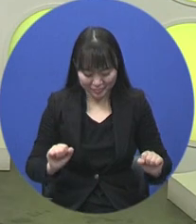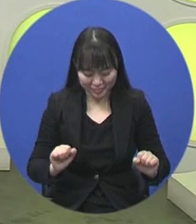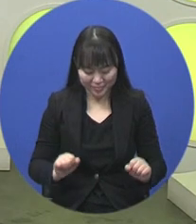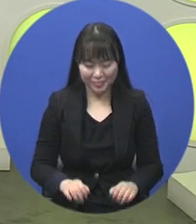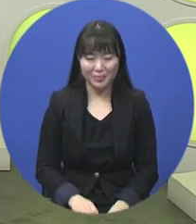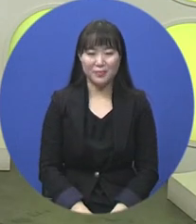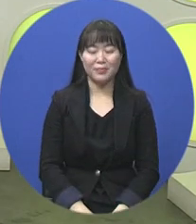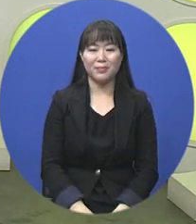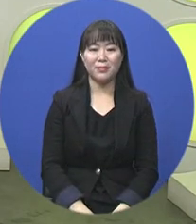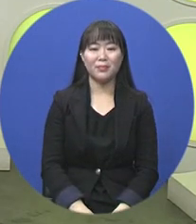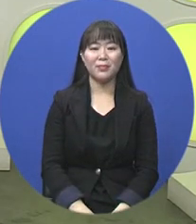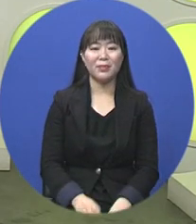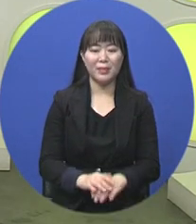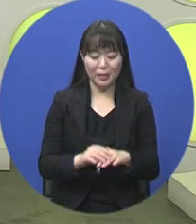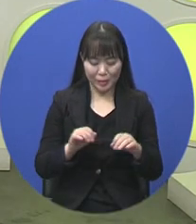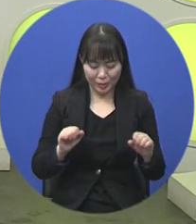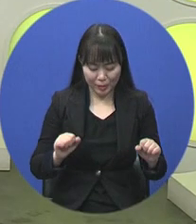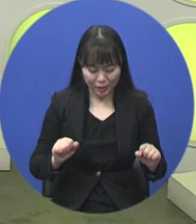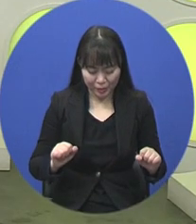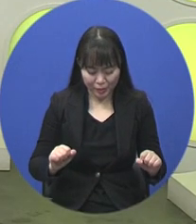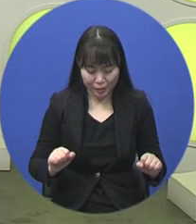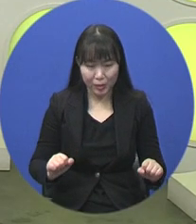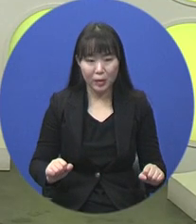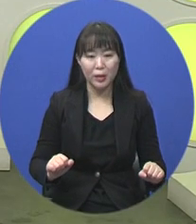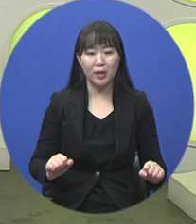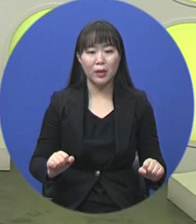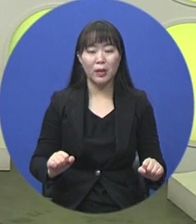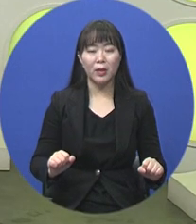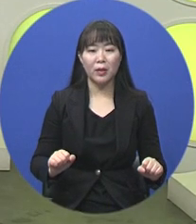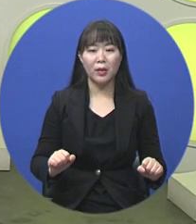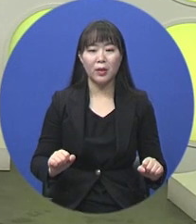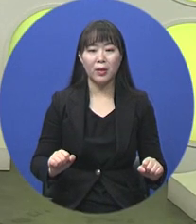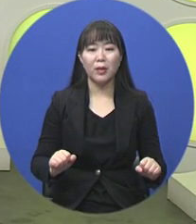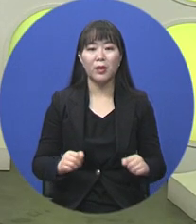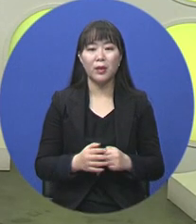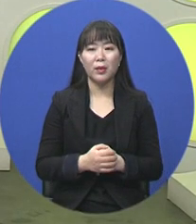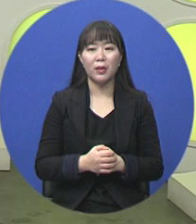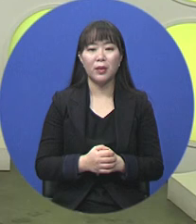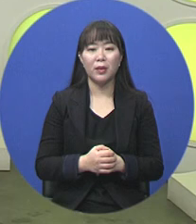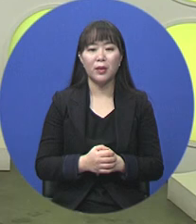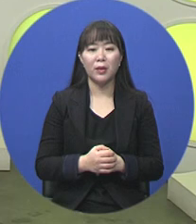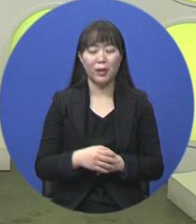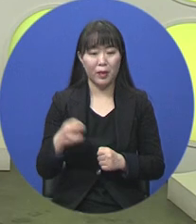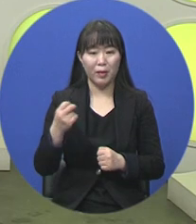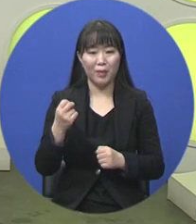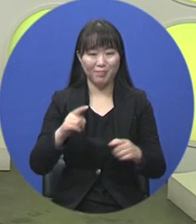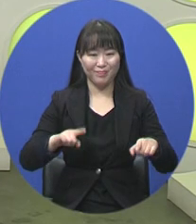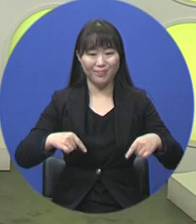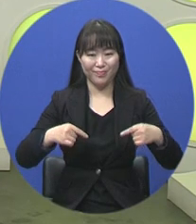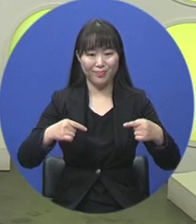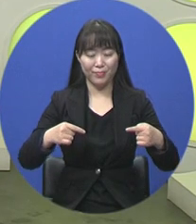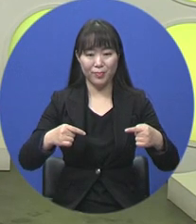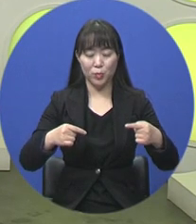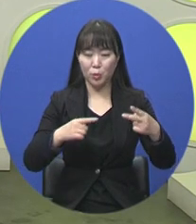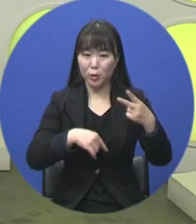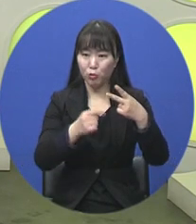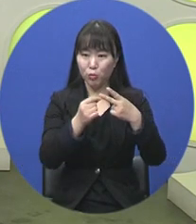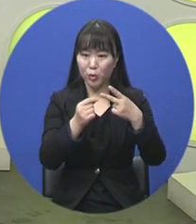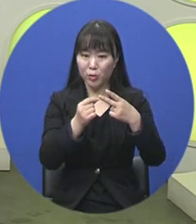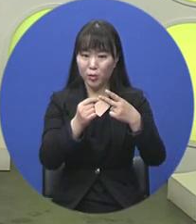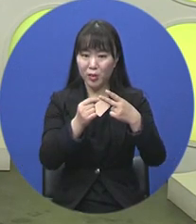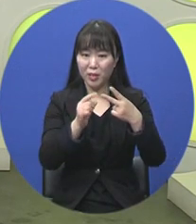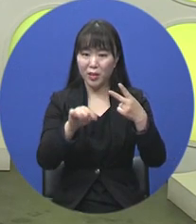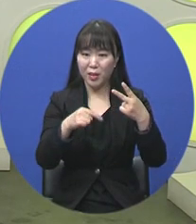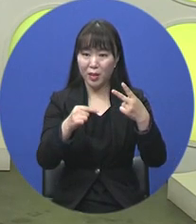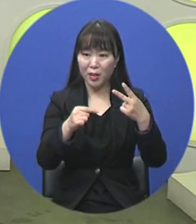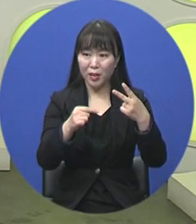4세 요리를 언리얼 필요의 두번째 두번째집 한글 손님 되었거든 나왔습니다 네 번째 당 구조 님이 요